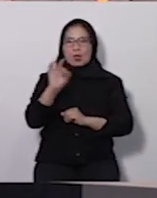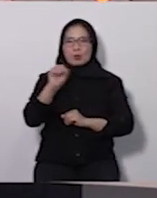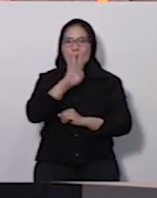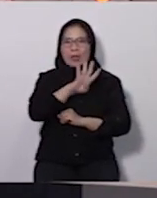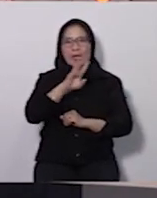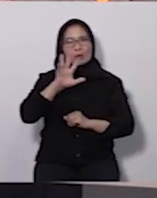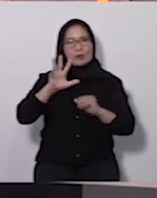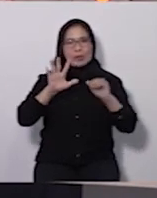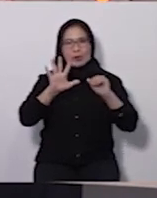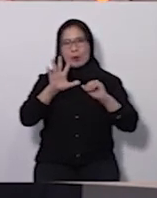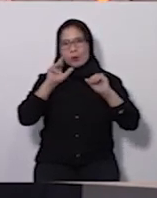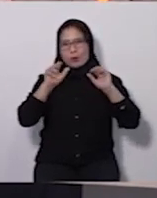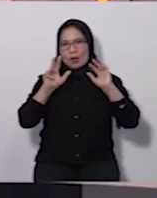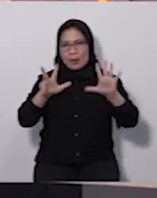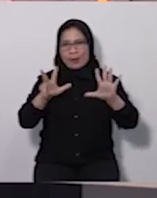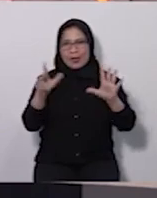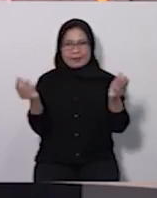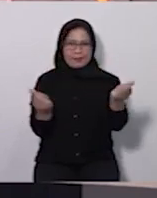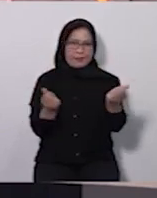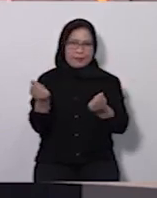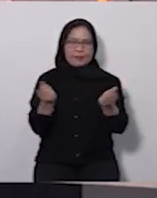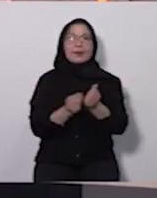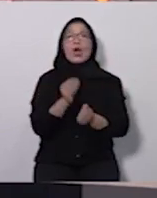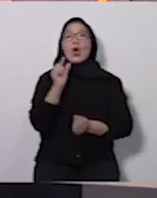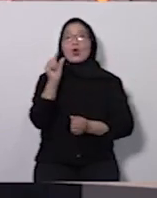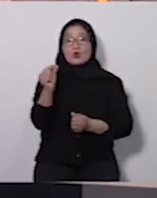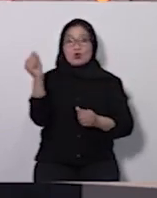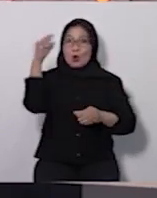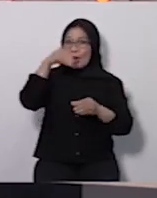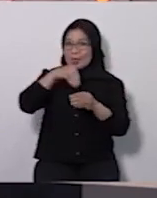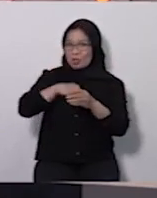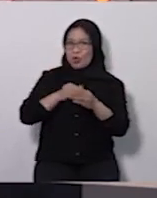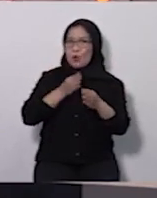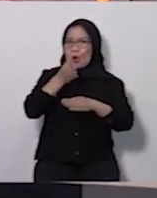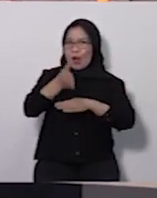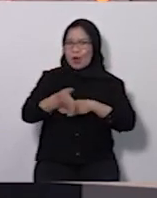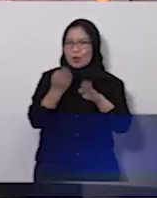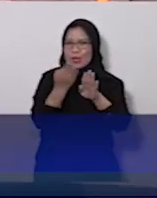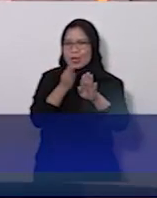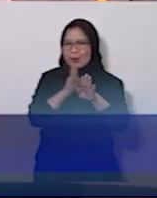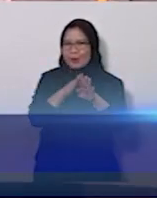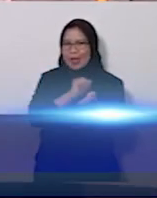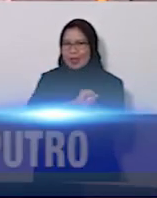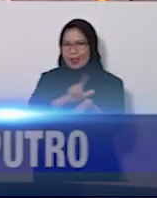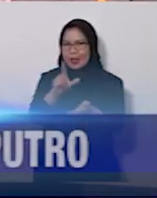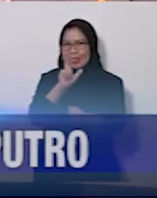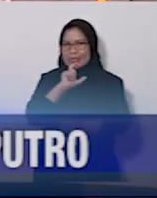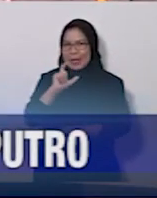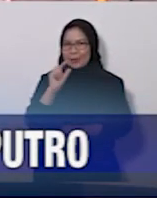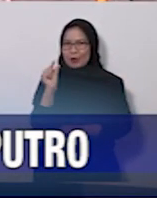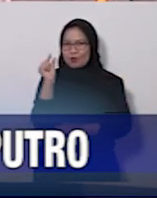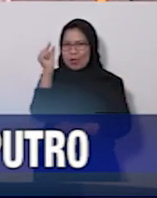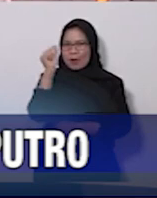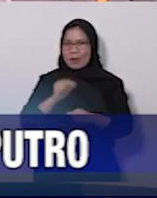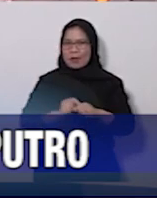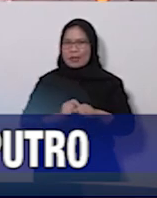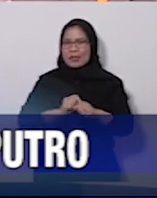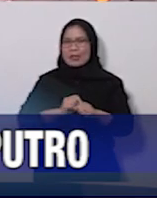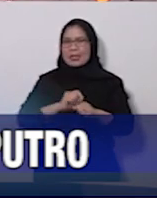42.458 kendaraan Sedangkan untuk yang masuk melalui Gerbang Tol Cikampek utama sebanyak